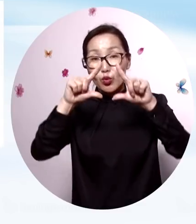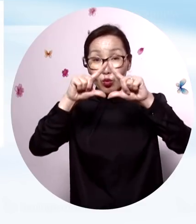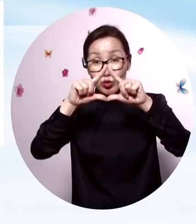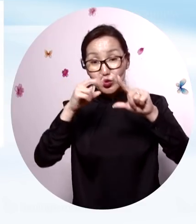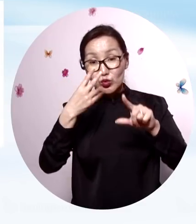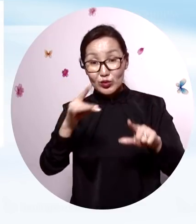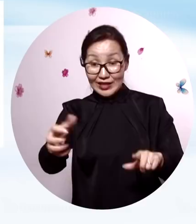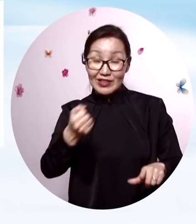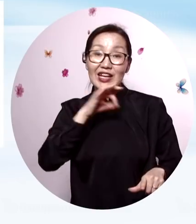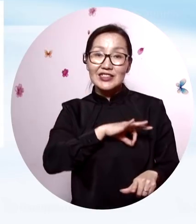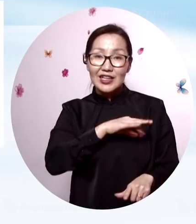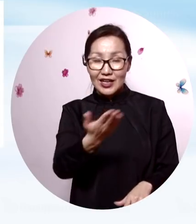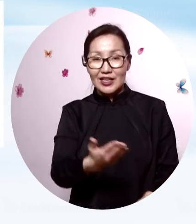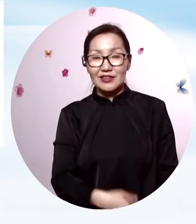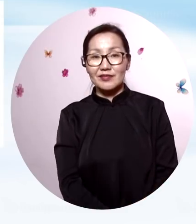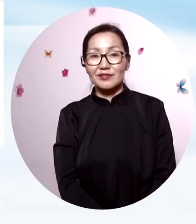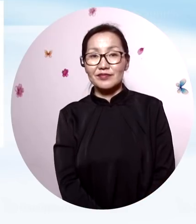гурвалжин төрсийг ашиглан тэмдэглэнэ.